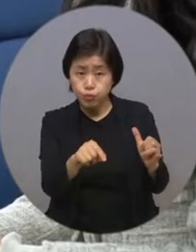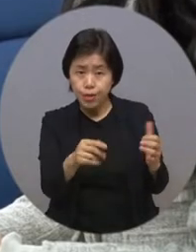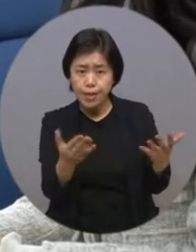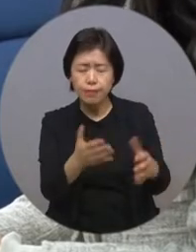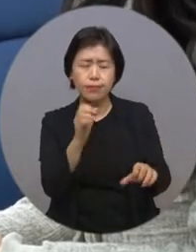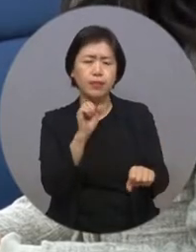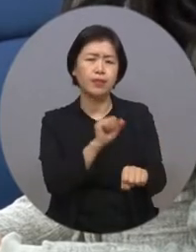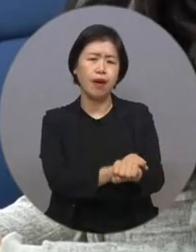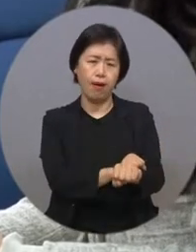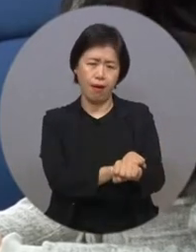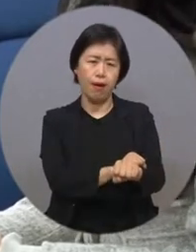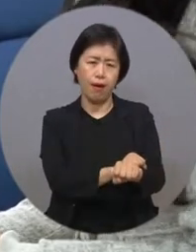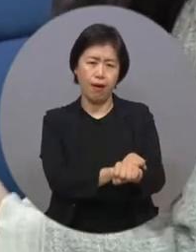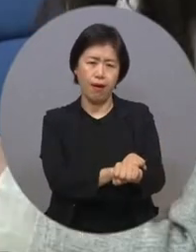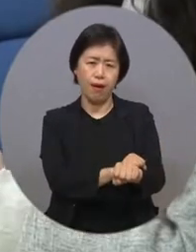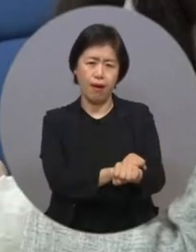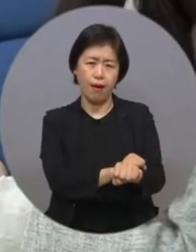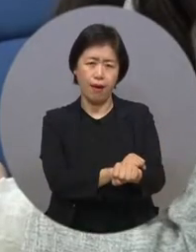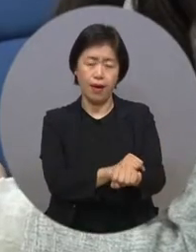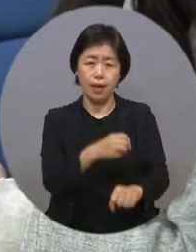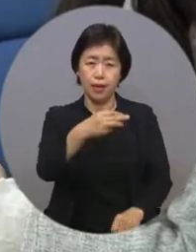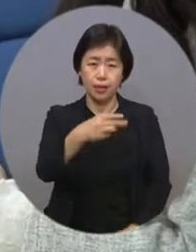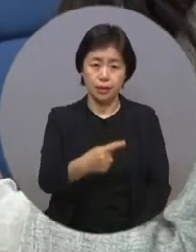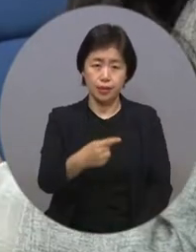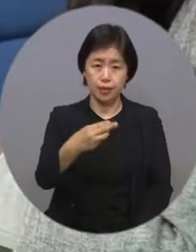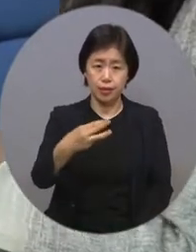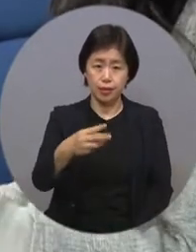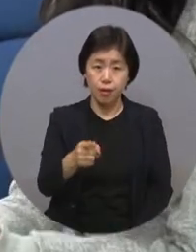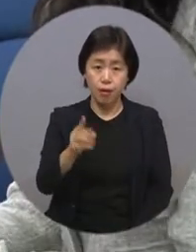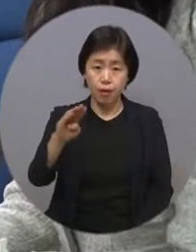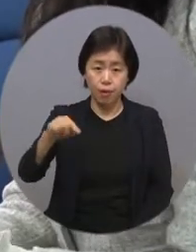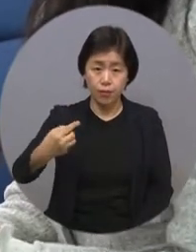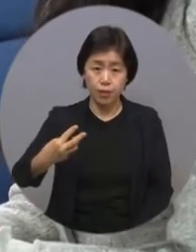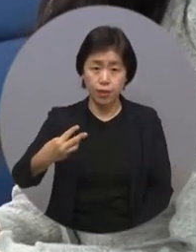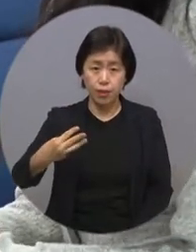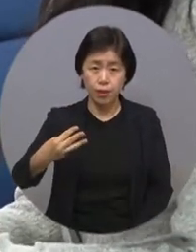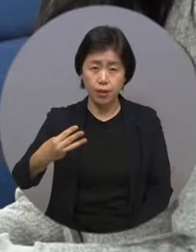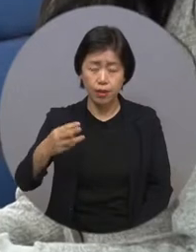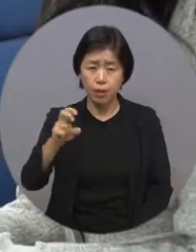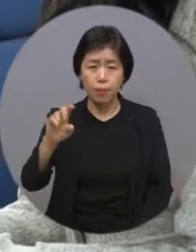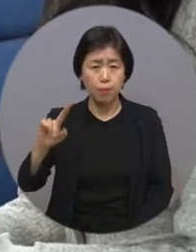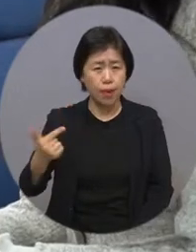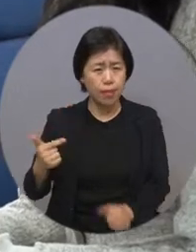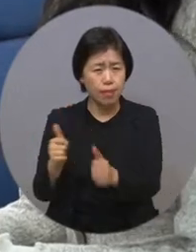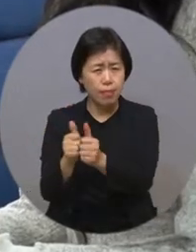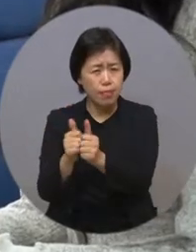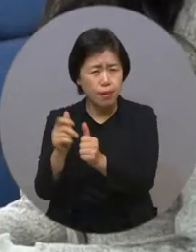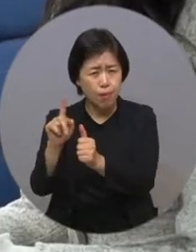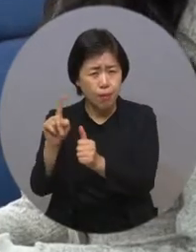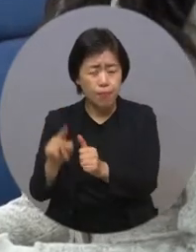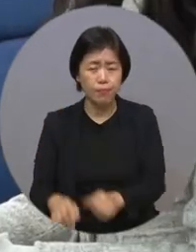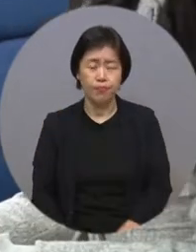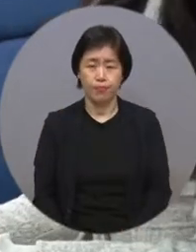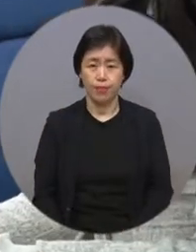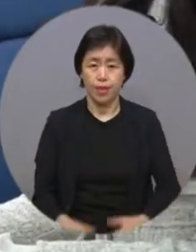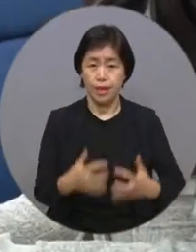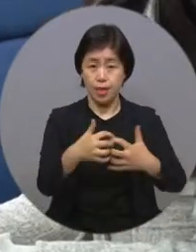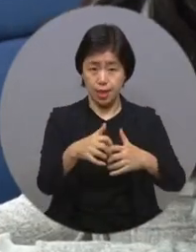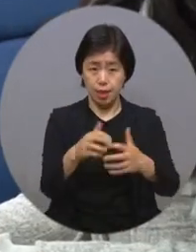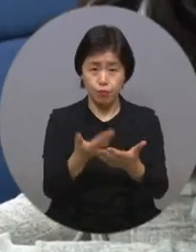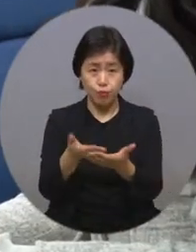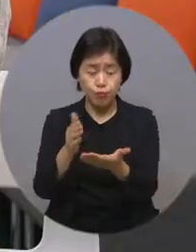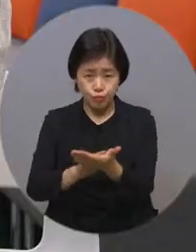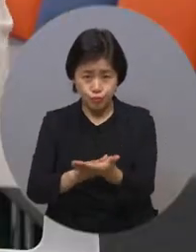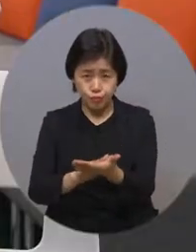트럴맨을 하고 있는 친구도 있거든요. 아, 트럴맨이라고 하세요? 예. 그건 어떤? 그거는 이제 기계를 네. 수리하고 이렇게 아, 하는 업무도